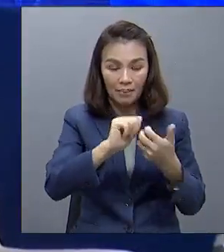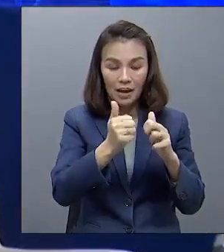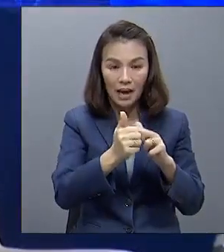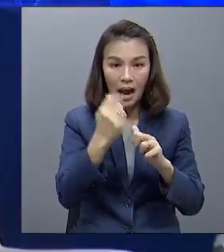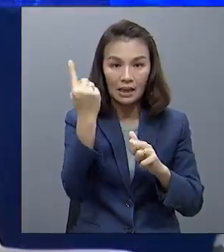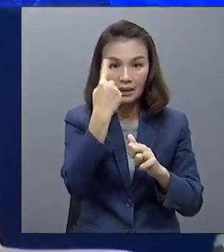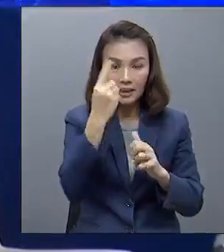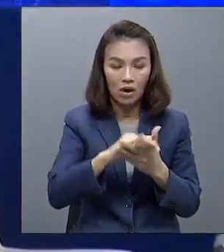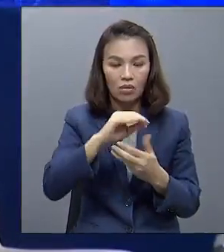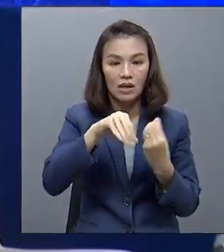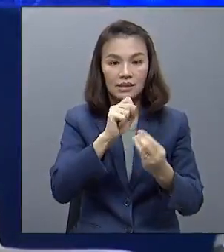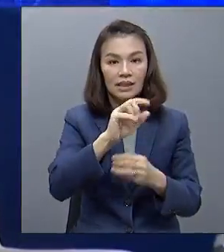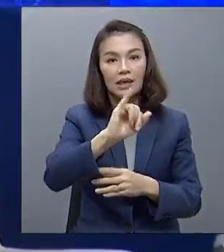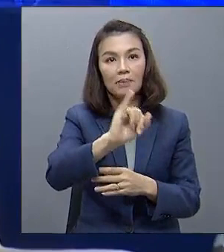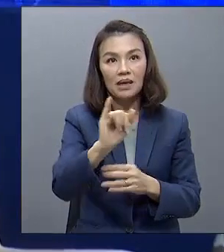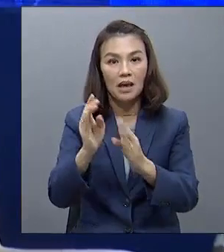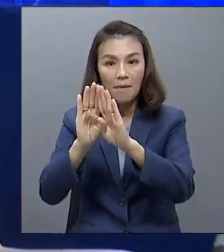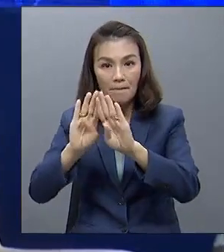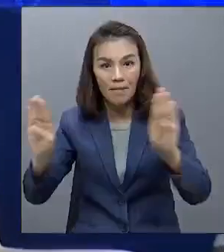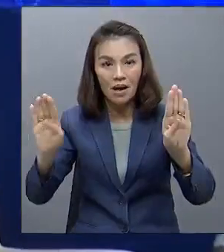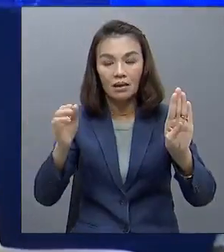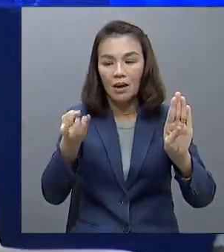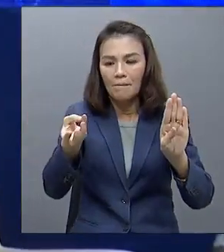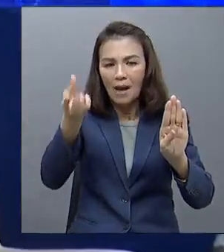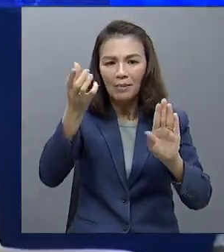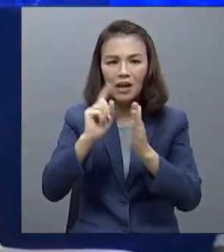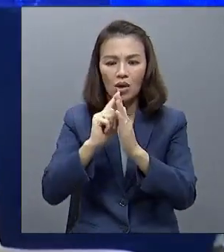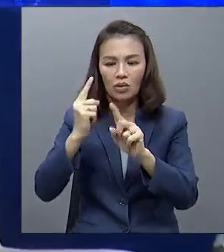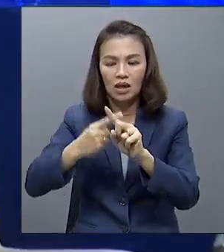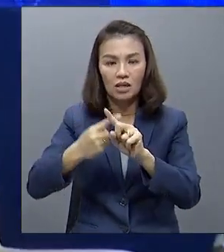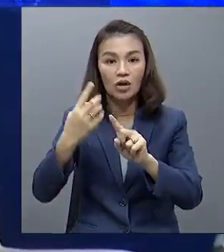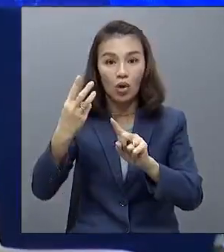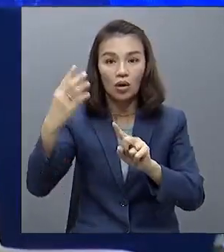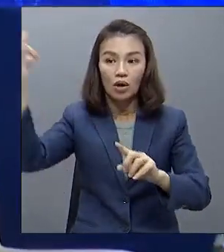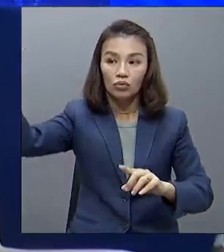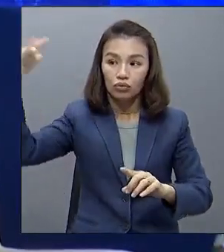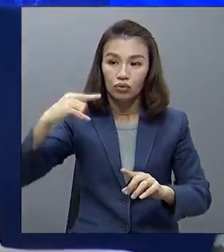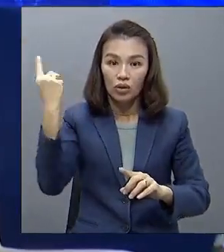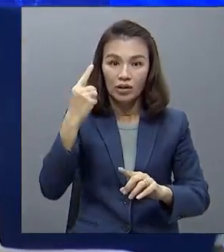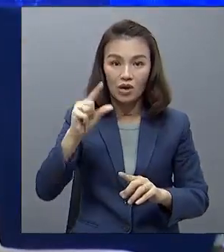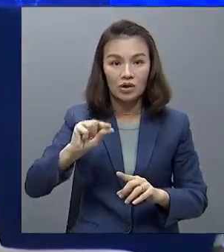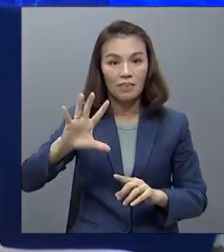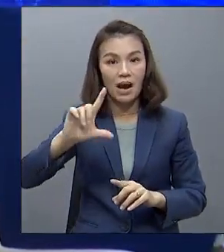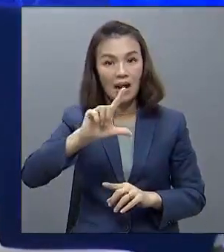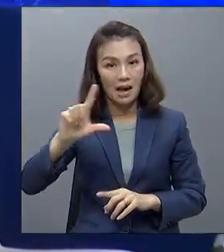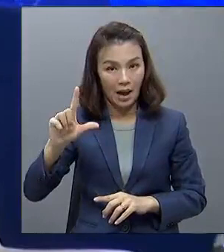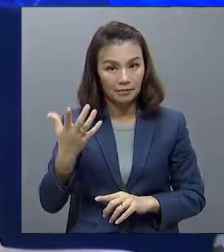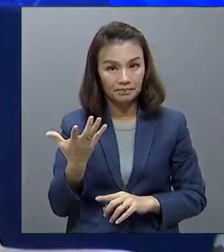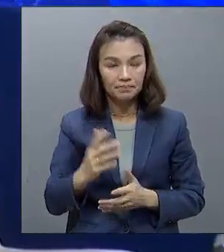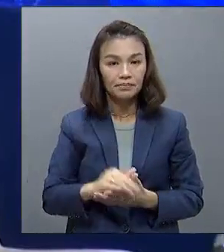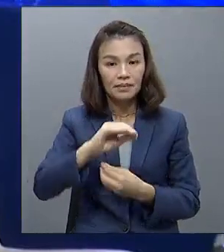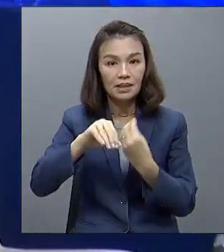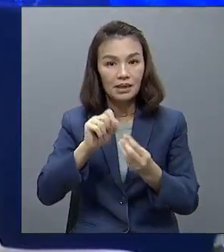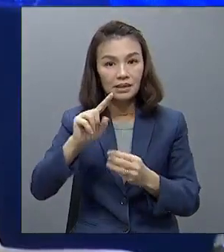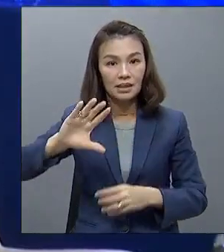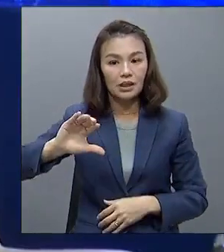ท่องเที่ยวเศรษฐกิจแย่แต่พอเราเปิดประเทศมาได้ครึ่งปีเนี่ยวันนี้นักท่องเที่ยวกลับมาประมาณ 25ล้านคนนะครับเศรษฐกิจเริ่ม